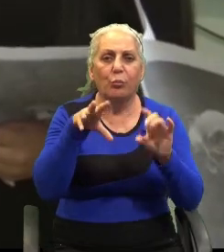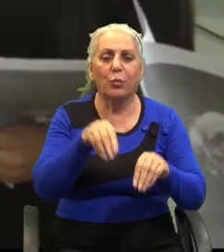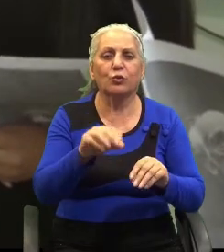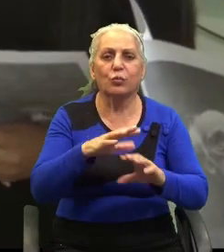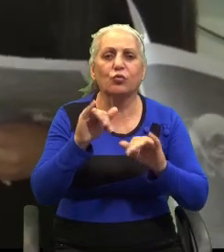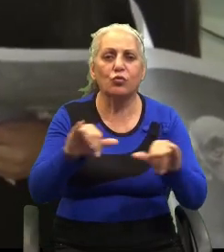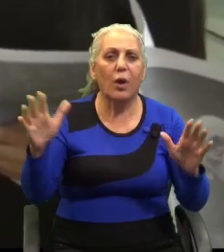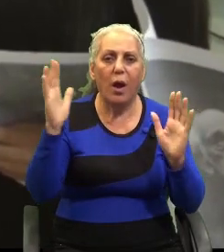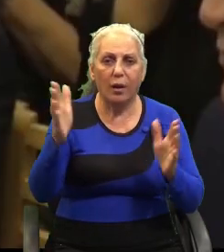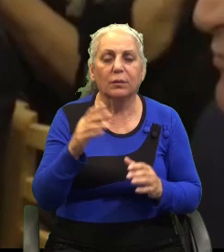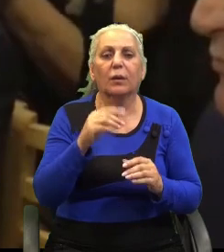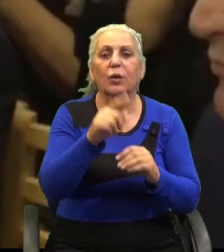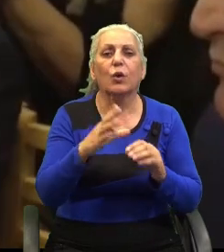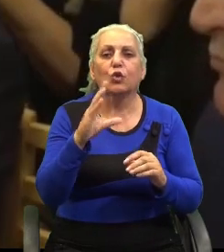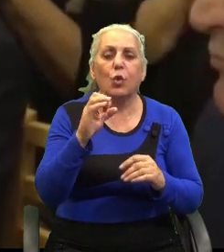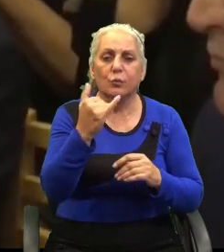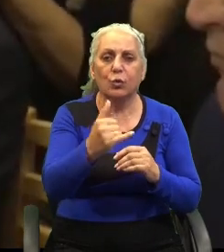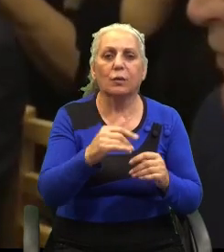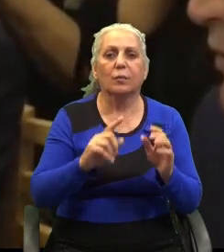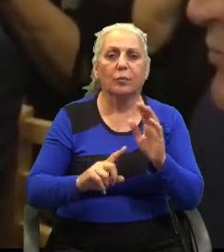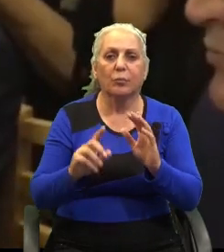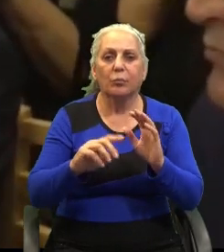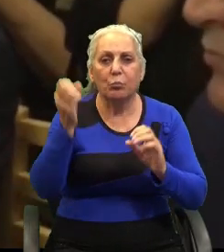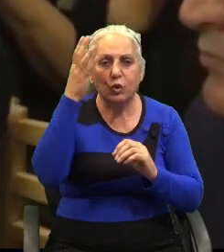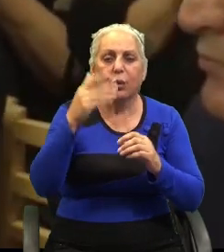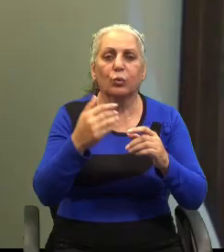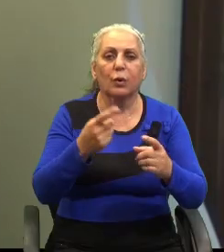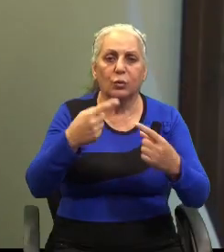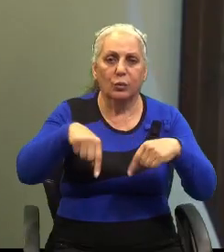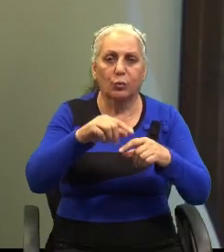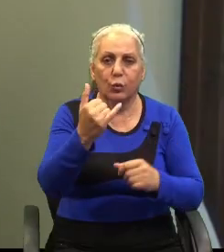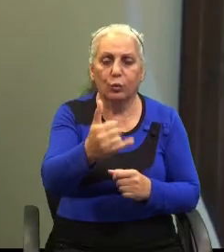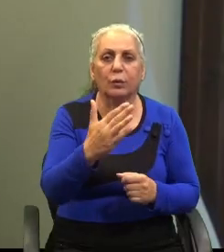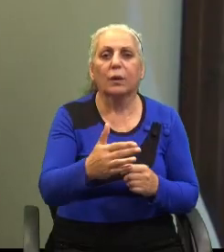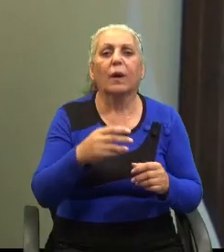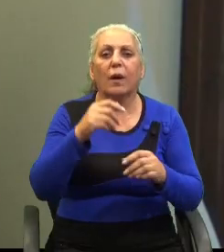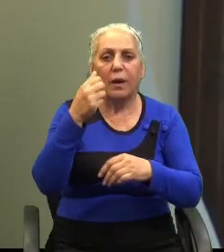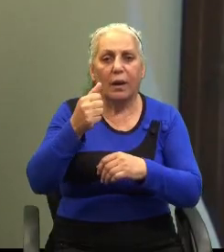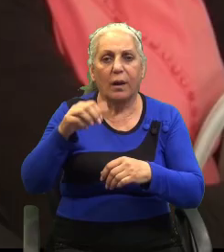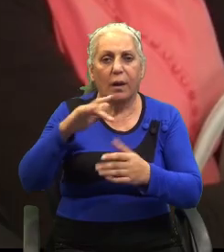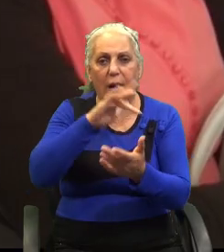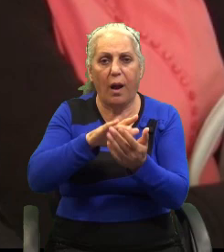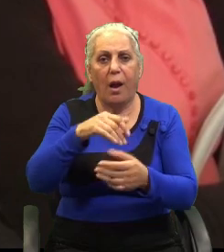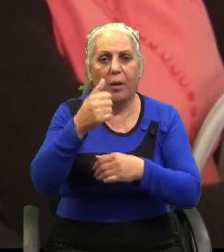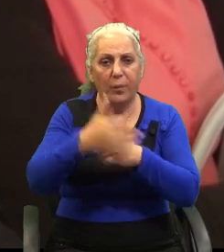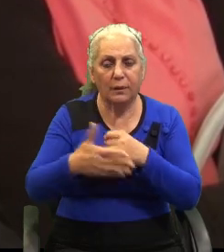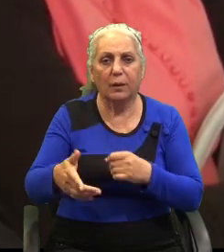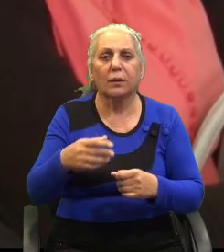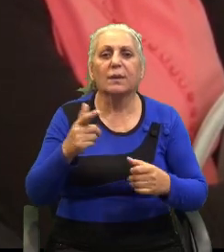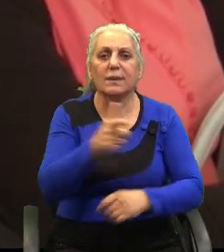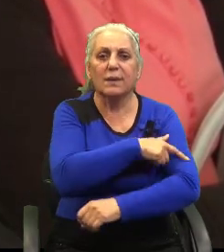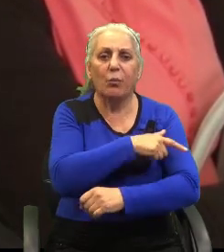միջոցառման նախաձեռնողը Սոս Սարգսյան մշակութային հիմնադրամն է, մշակույթի նախարարության և Ստեփանավանի քաղաքապետարանի ու Ստեփանավանի